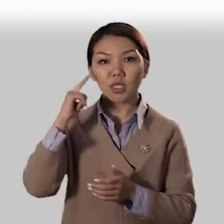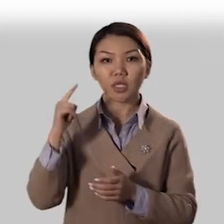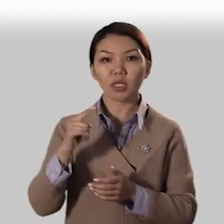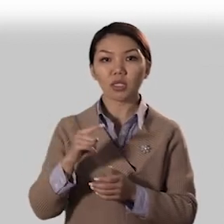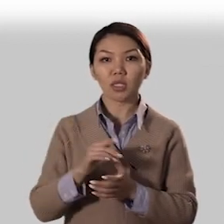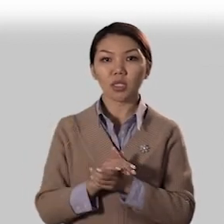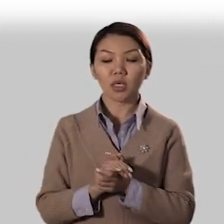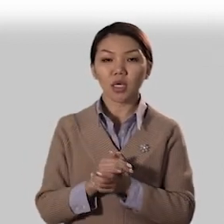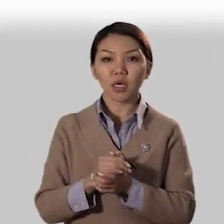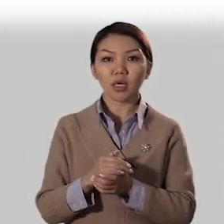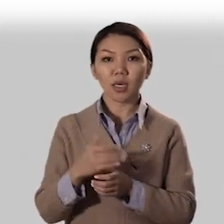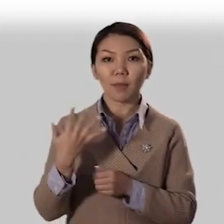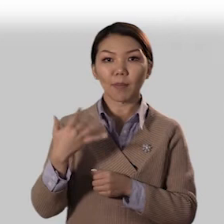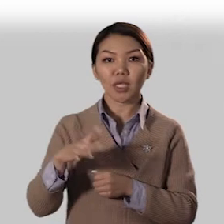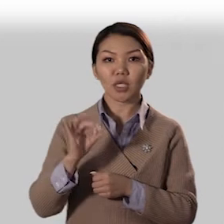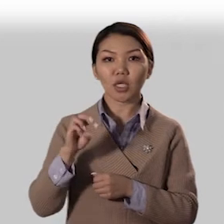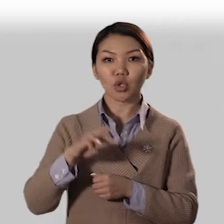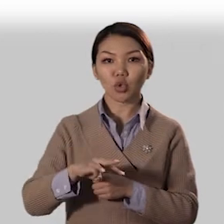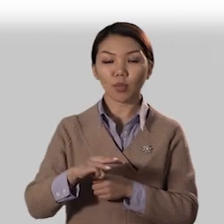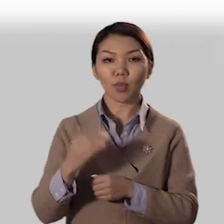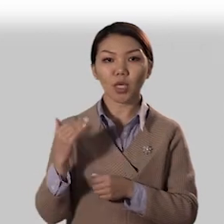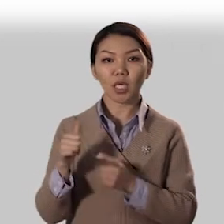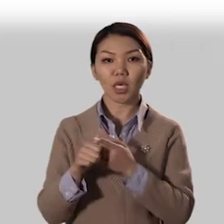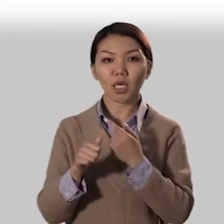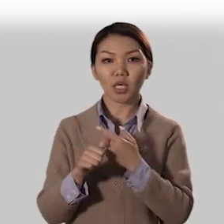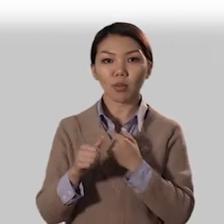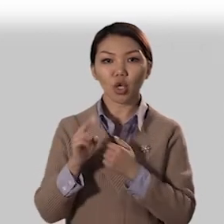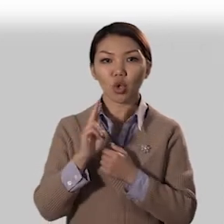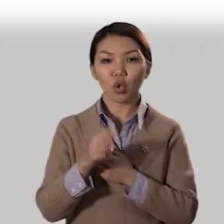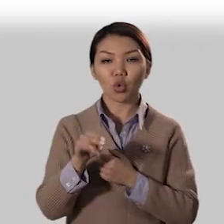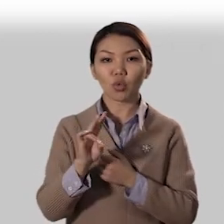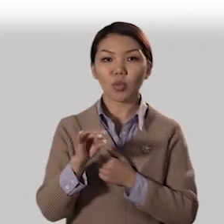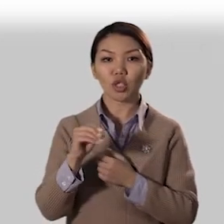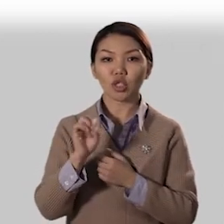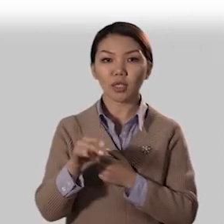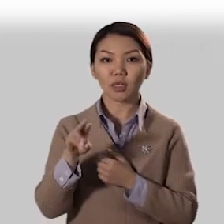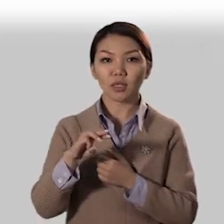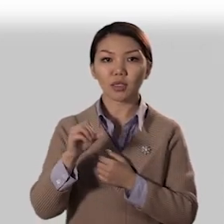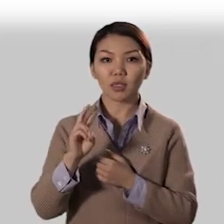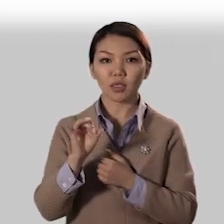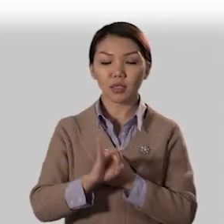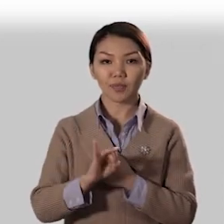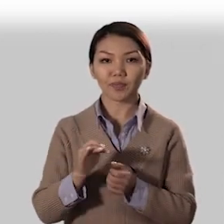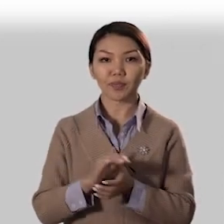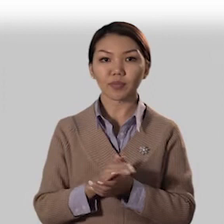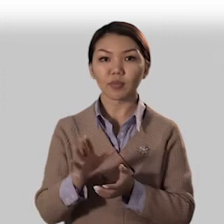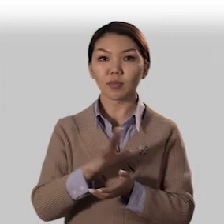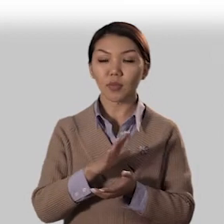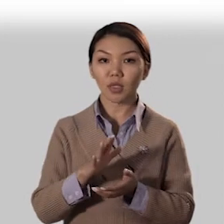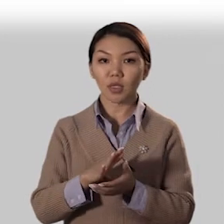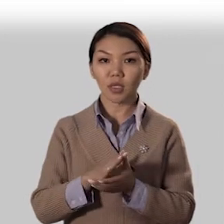имя курманжан датки носит международная премия учрежденная кыргыз к российским